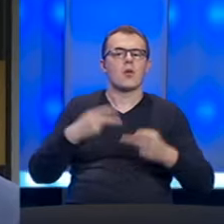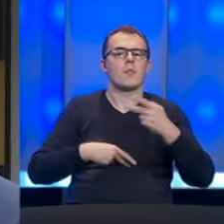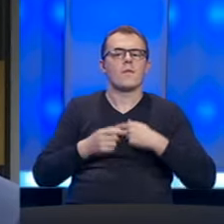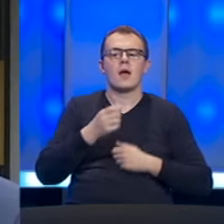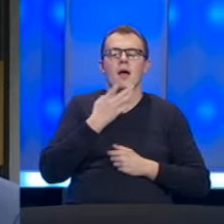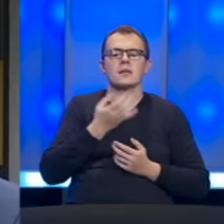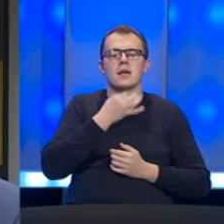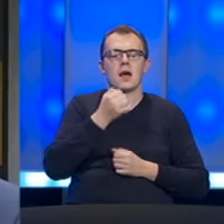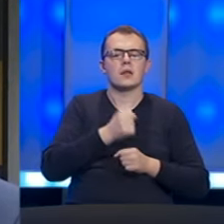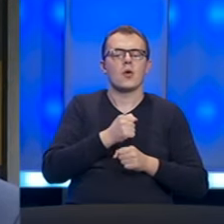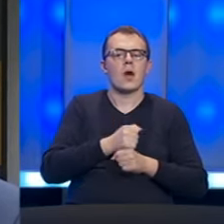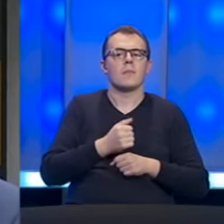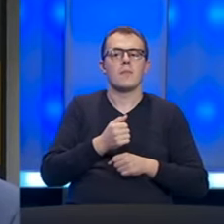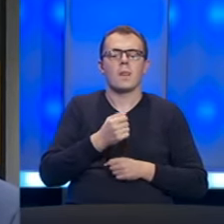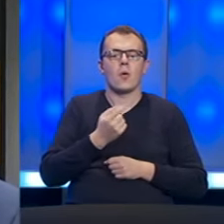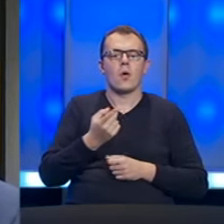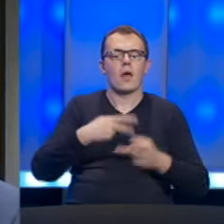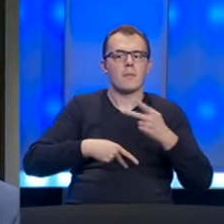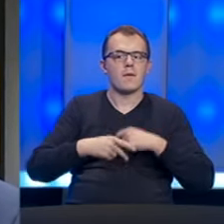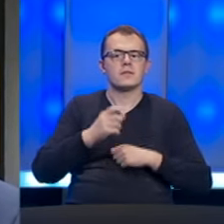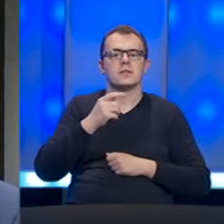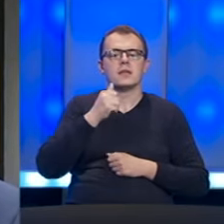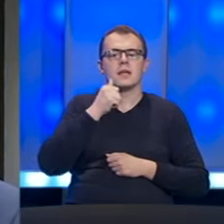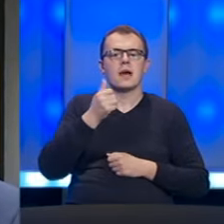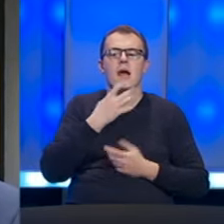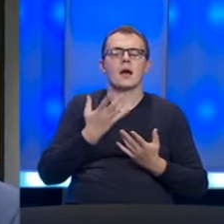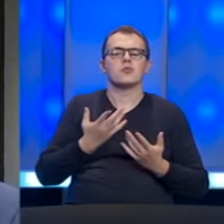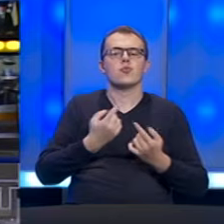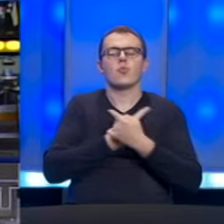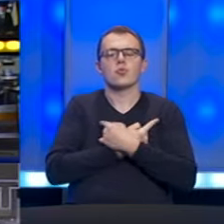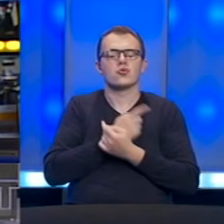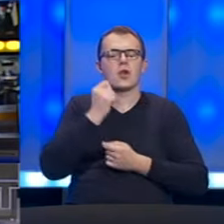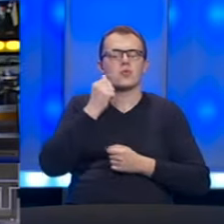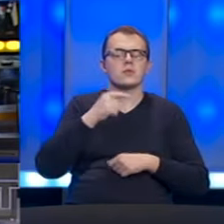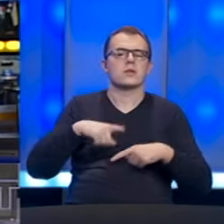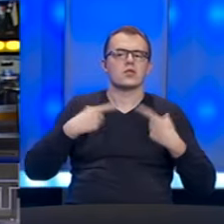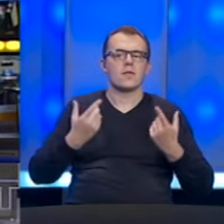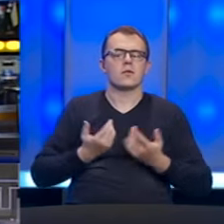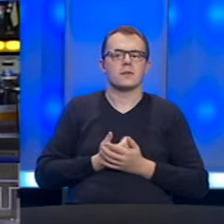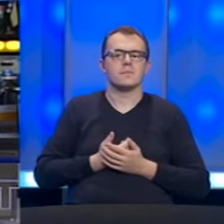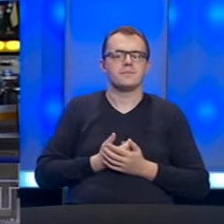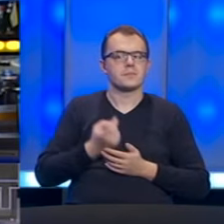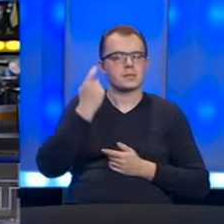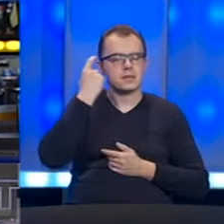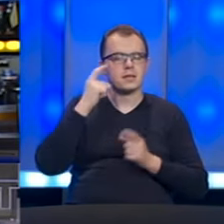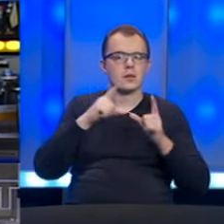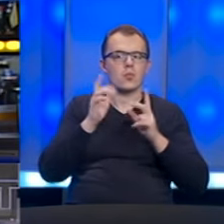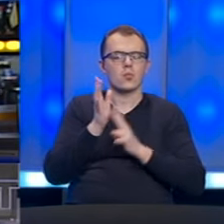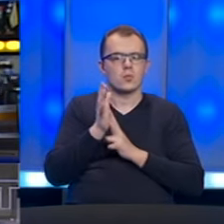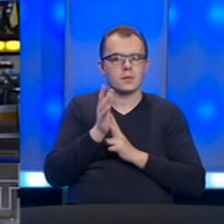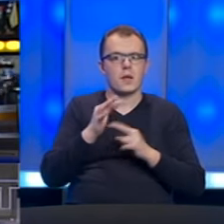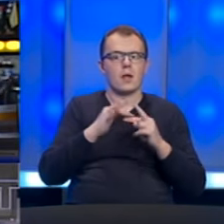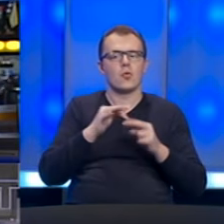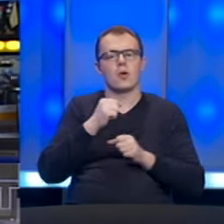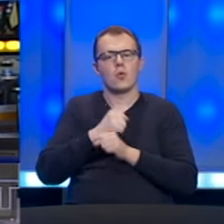se radi u nabavci sata ili dana i kada su ugroženi ljudski životi. Generalni sekretar Ujedinjenih nacija